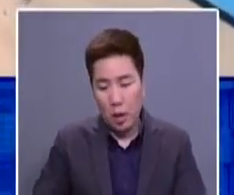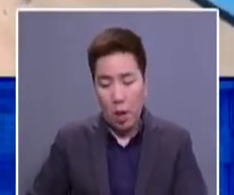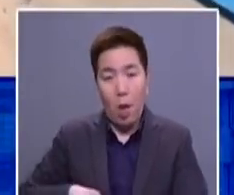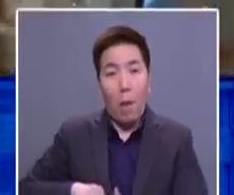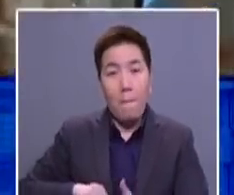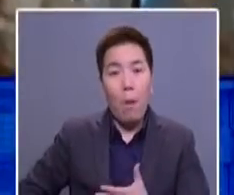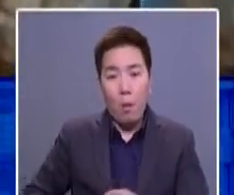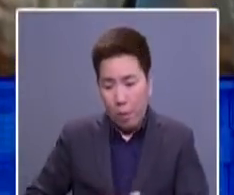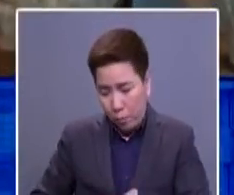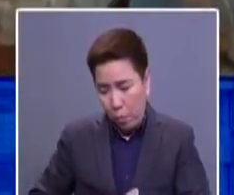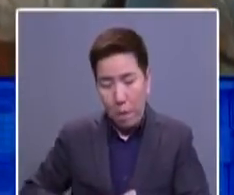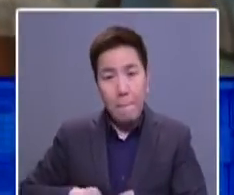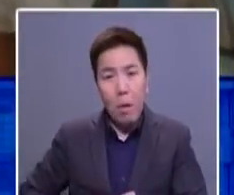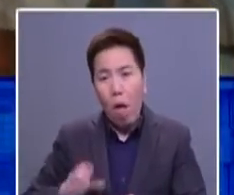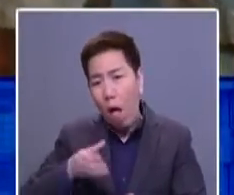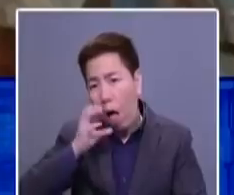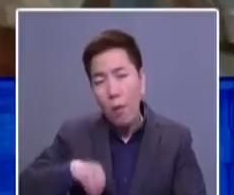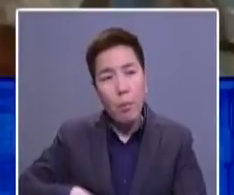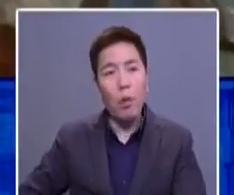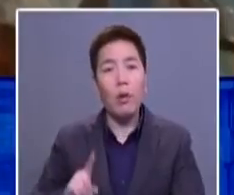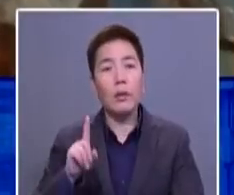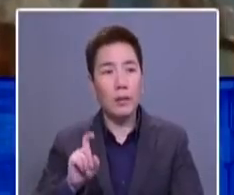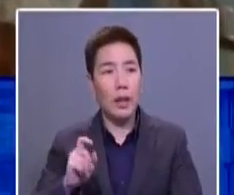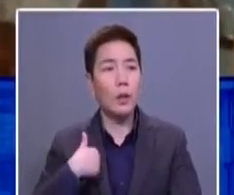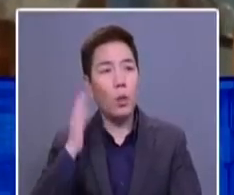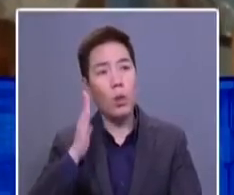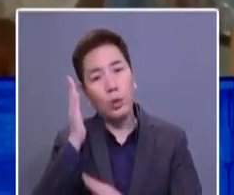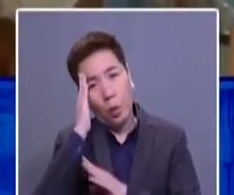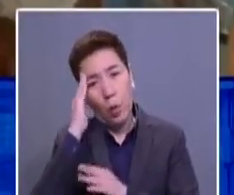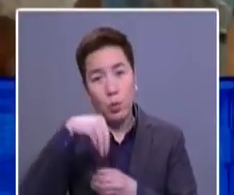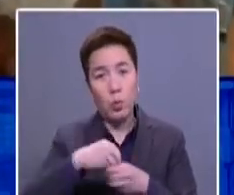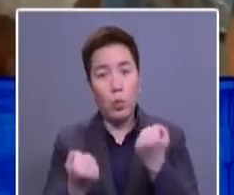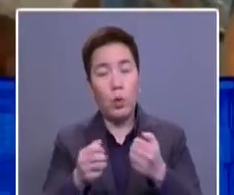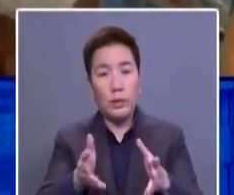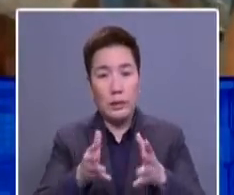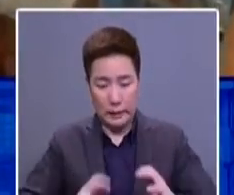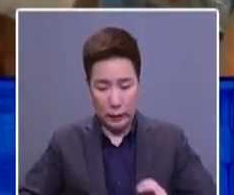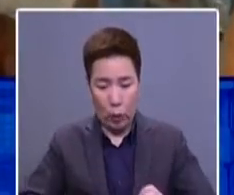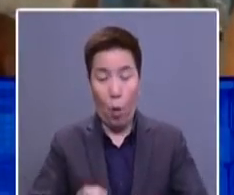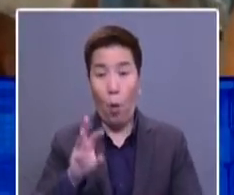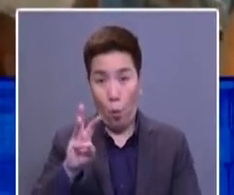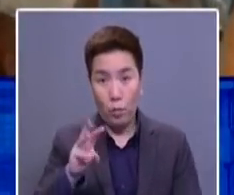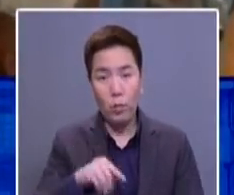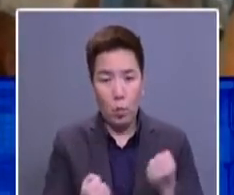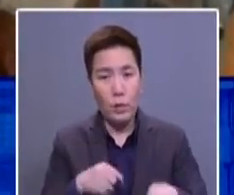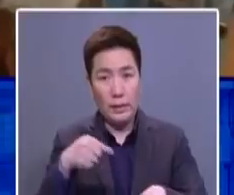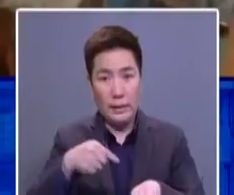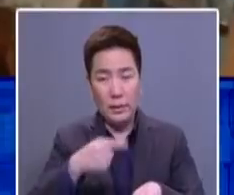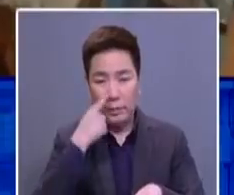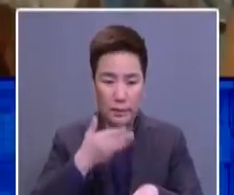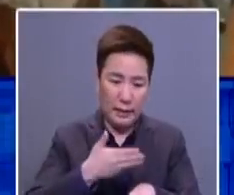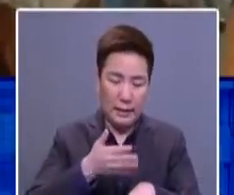ทะลุเสียชีวิตนะคะทางตำรวจได้รับแจ้งมาคะว่ามีคนนอนเสียชีวิตอยู่รถบรรทุก 6ล้อคันนึงนะฮะรถคันนี้เนี่ย